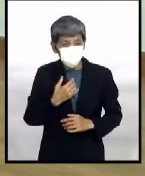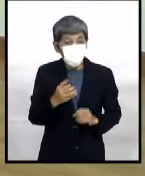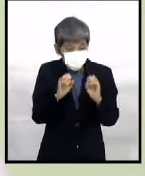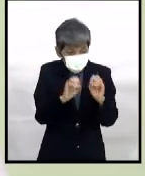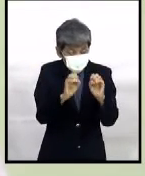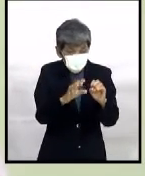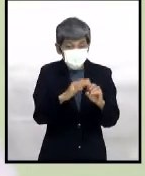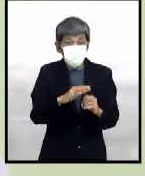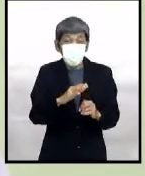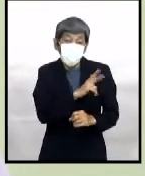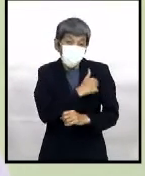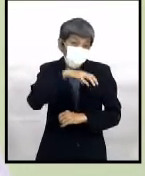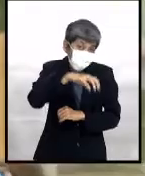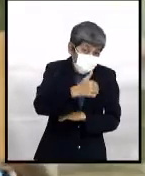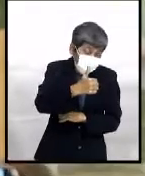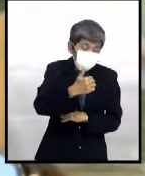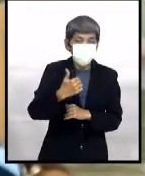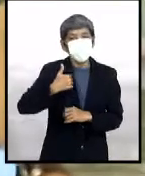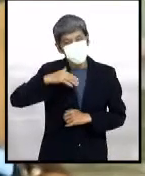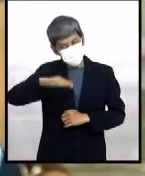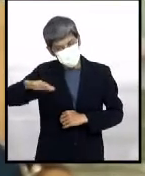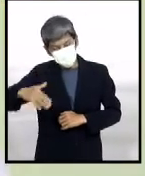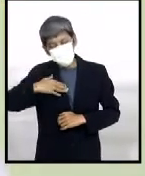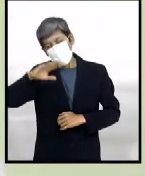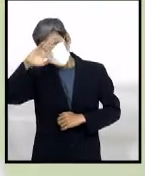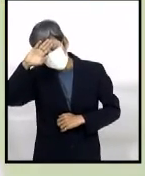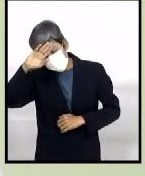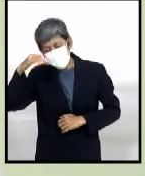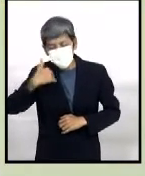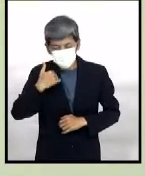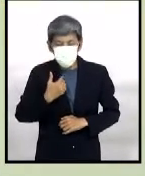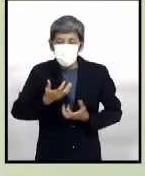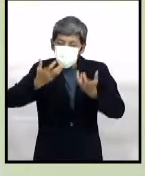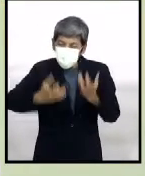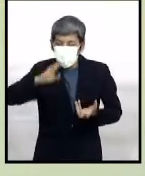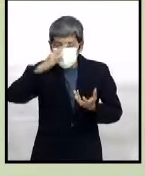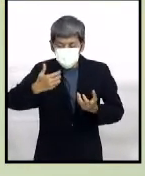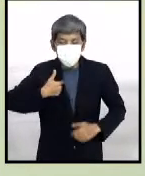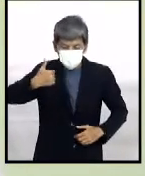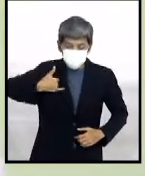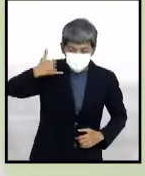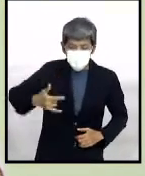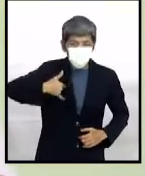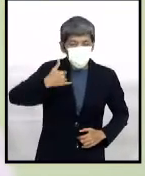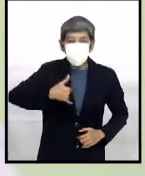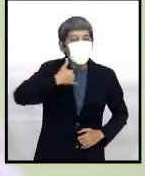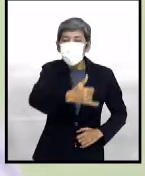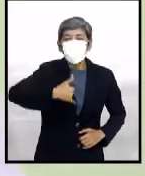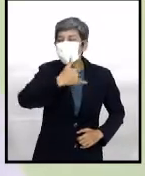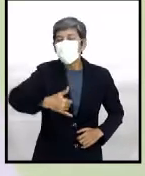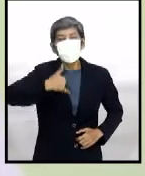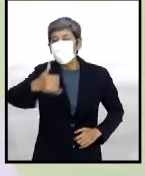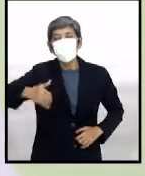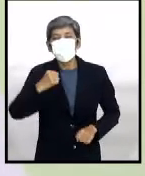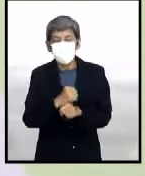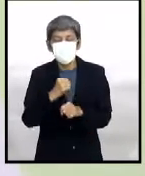สอนที่โรงพยาบาลไหมมีเด็กเจ็บป่วยหรือรังแล้วสุดท้ายไปครับไปคือไปหมดตอนนี้มีคนไปหม